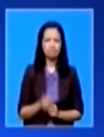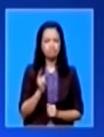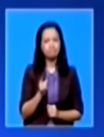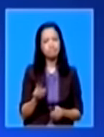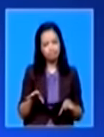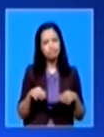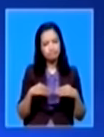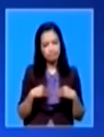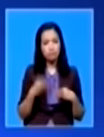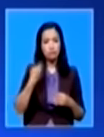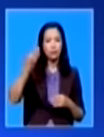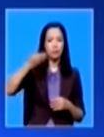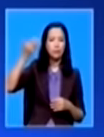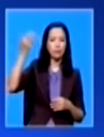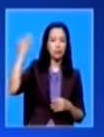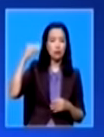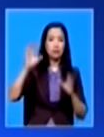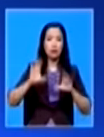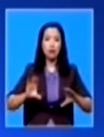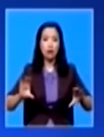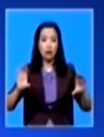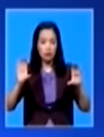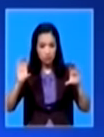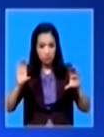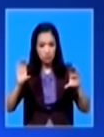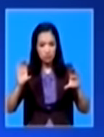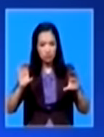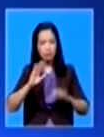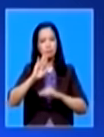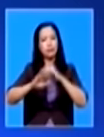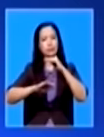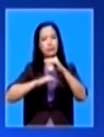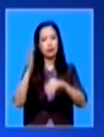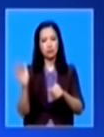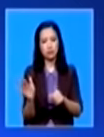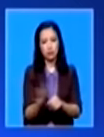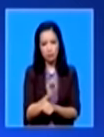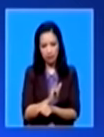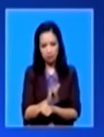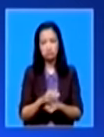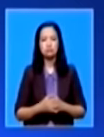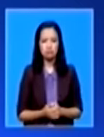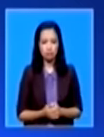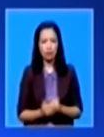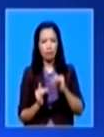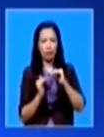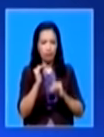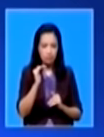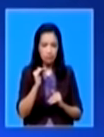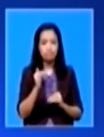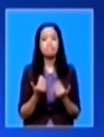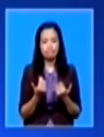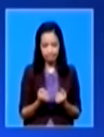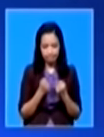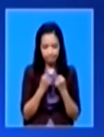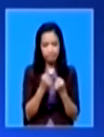ยอมรับว่าในสมัยนั้นต้องยอมรับว่ารัฐเนี่ยก็การพัฒนาไม่เต็มที่นะมันมีความแตกต่างความเหลื่อมล้ำวันนี้จะพยายามให้